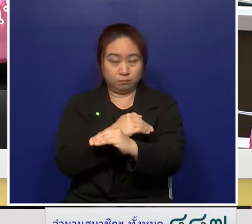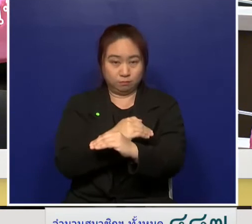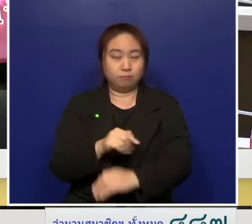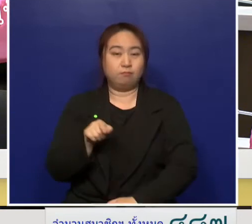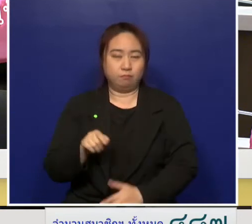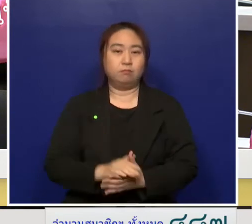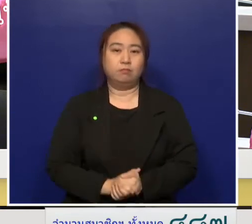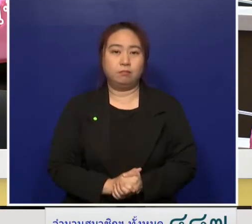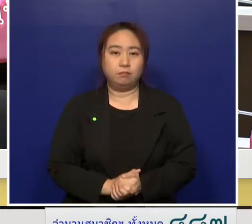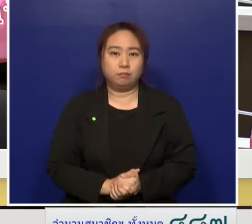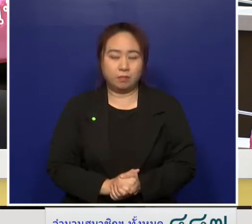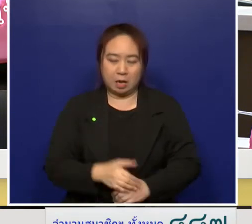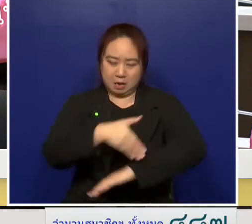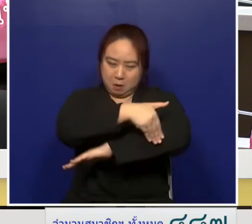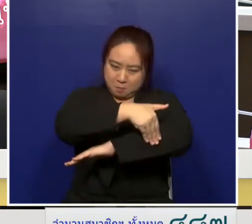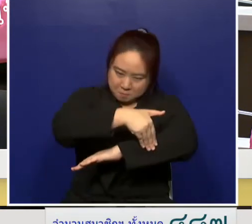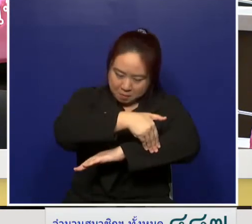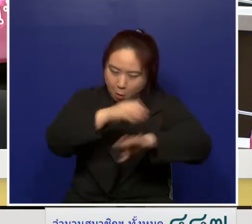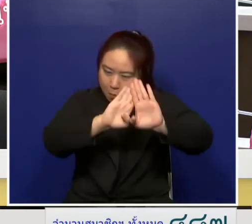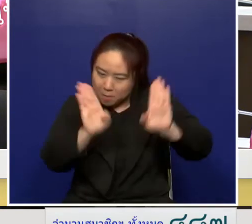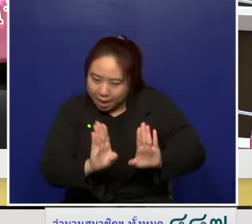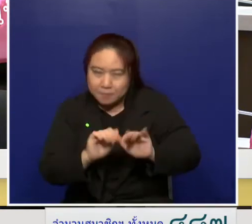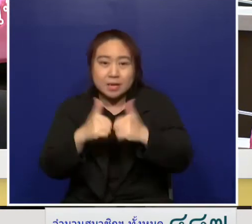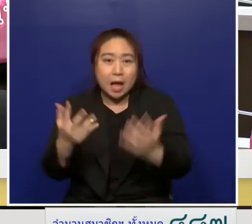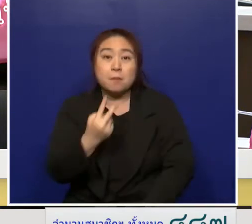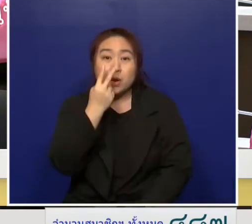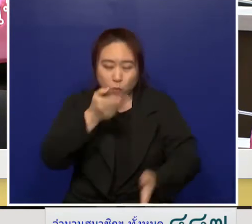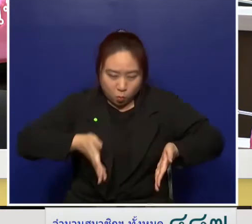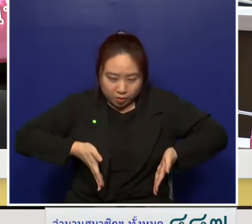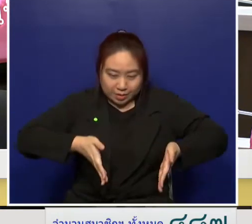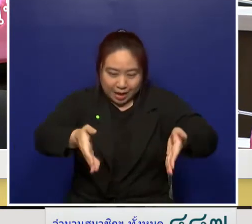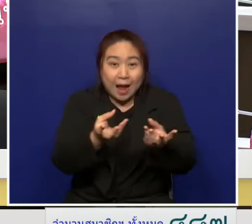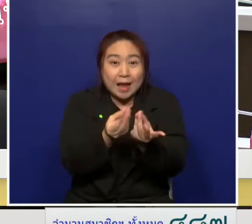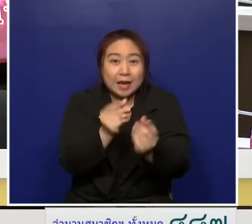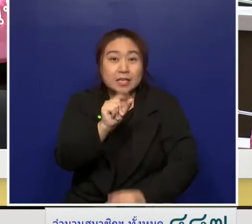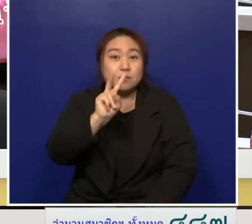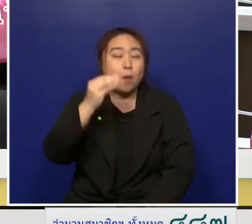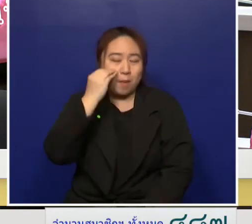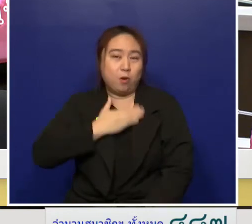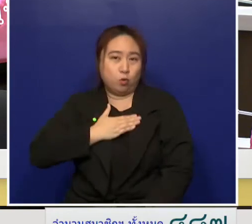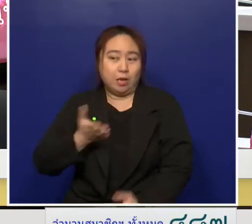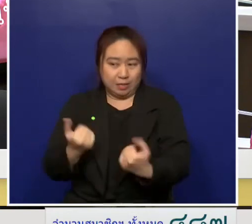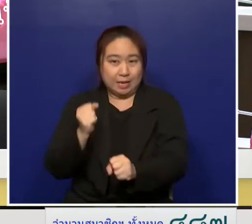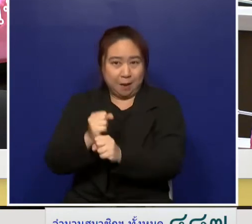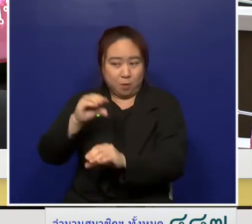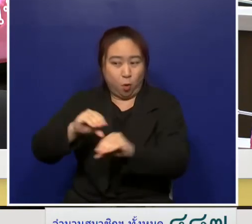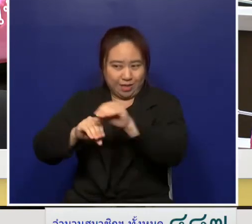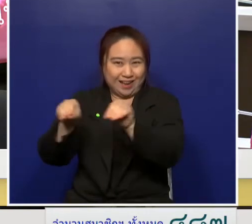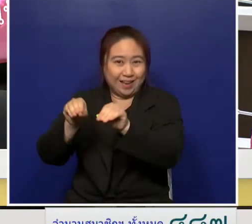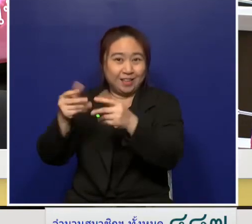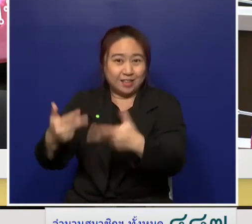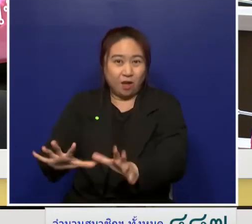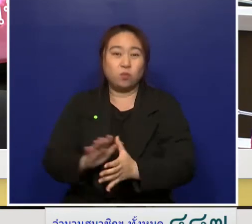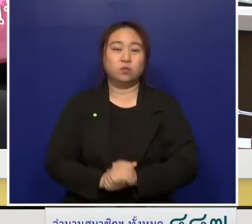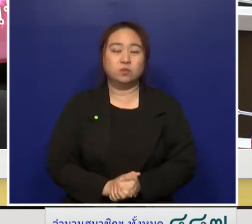์ค่ะอกแบบอย่างใ่ไปดูถนนหมายเลข 22 บ้านดิชั้นที่กำลงกลาสรางใกล้จะเสร็แล้ค่ะ